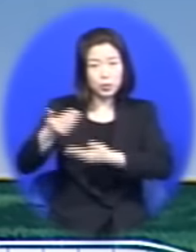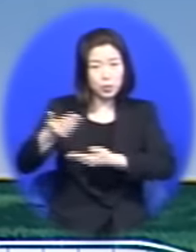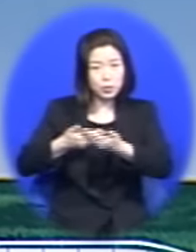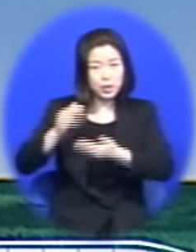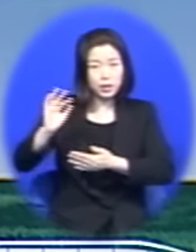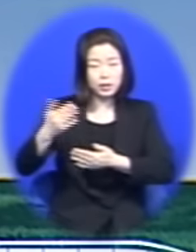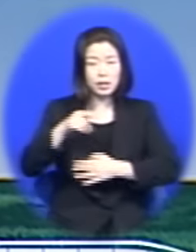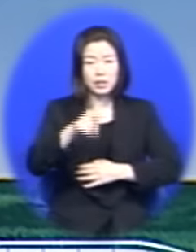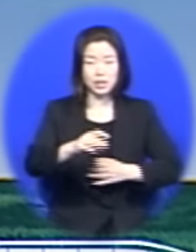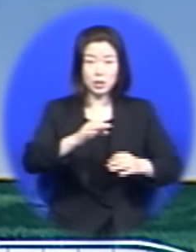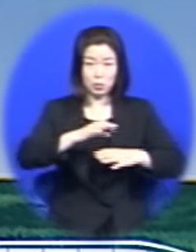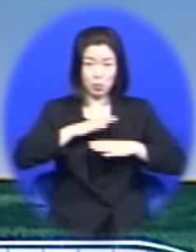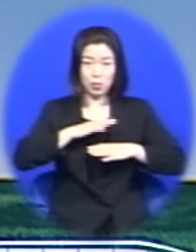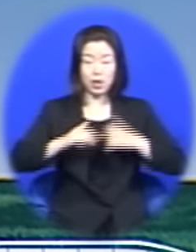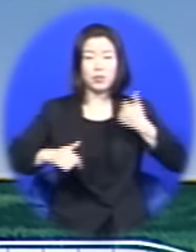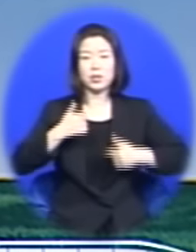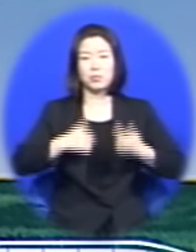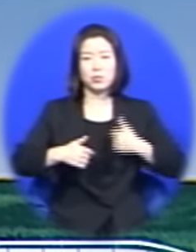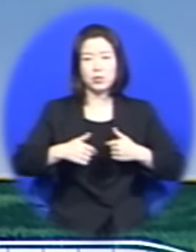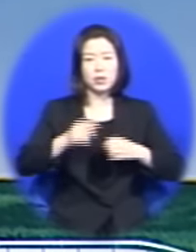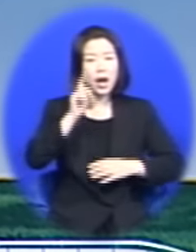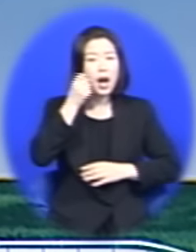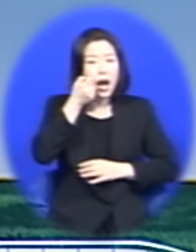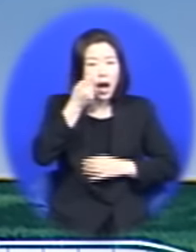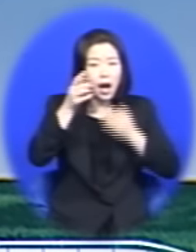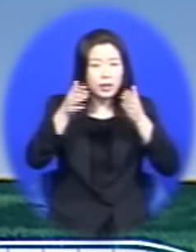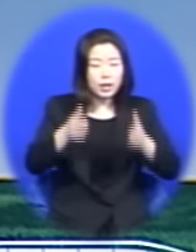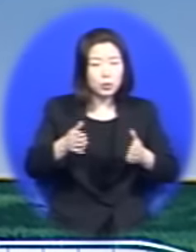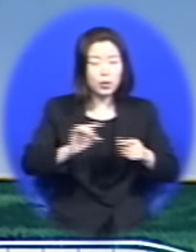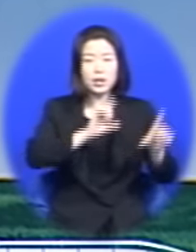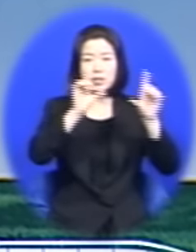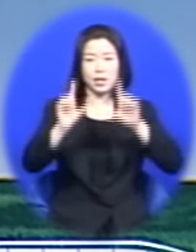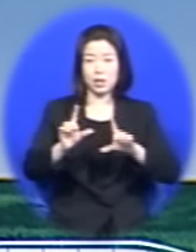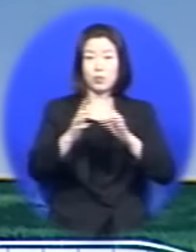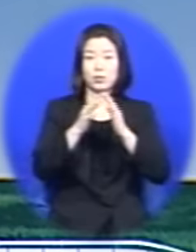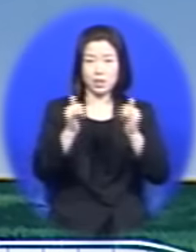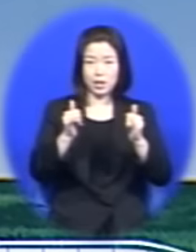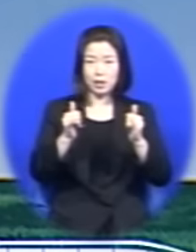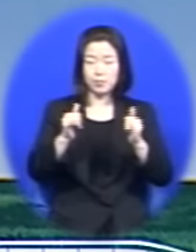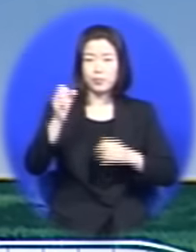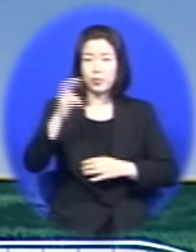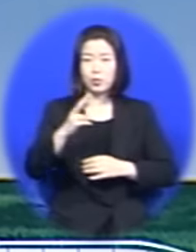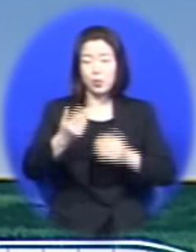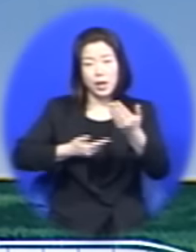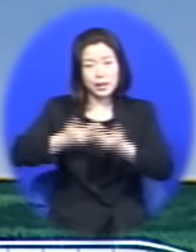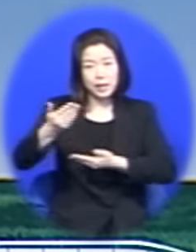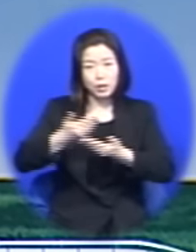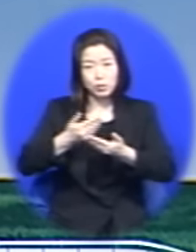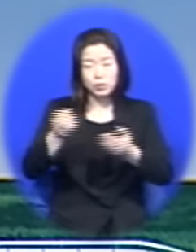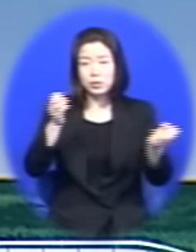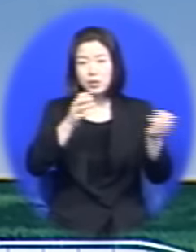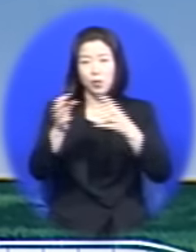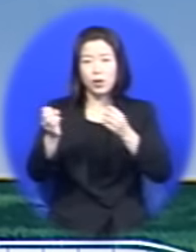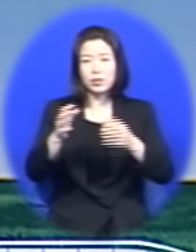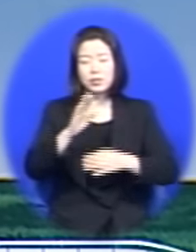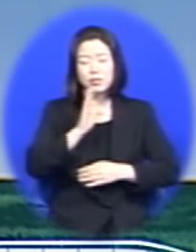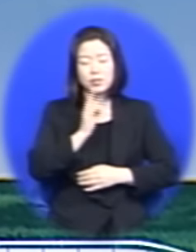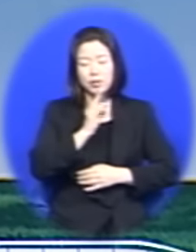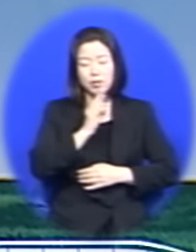되는 이 놀라운 기쁨을 한 달 동안 살아보신 분들과 나누는 대화는 정말